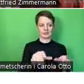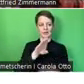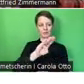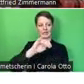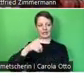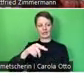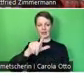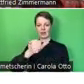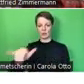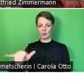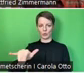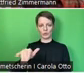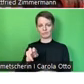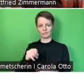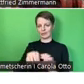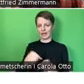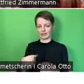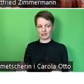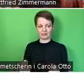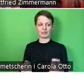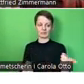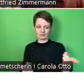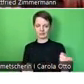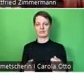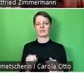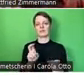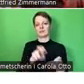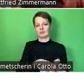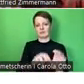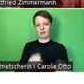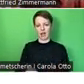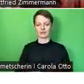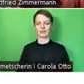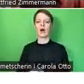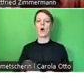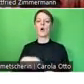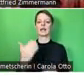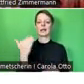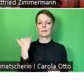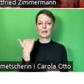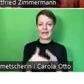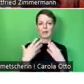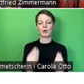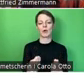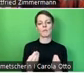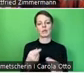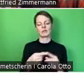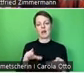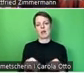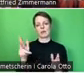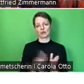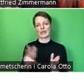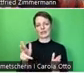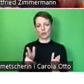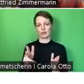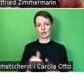jetzt, wenn Sie wollen, gleich oder hinterher eintragen und dann bekommen Sie per E-Mail eine Teilnahmebestätigung zugeschickt. Die gilt